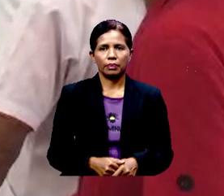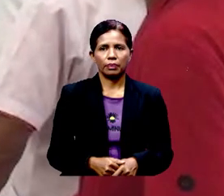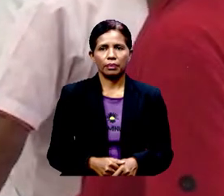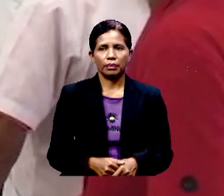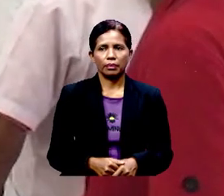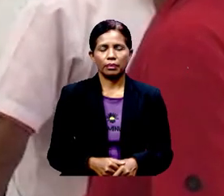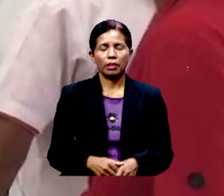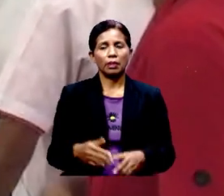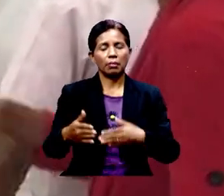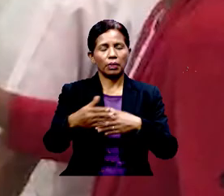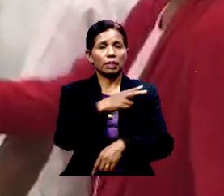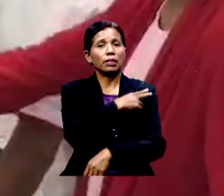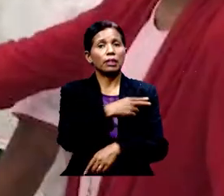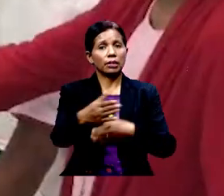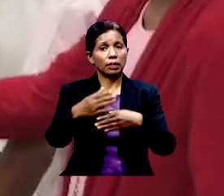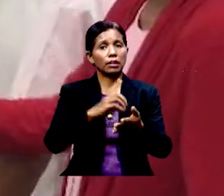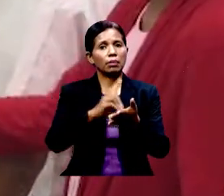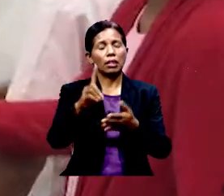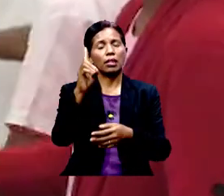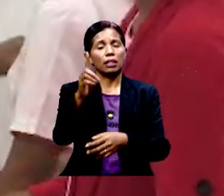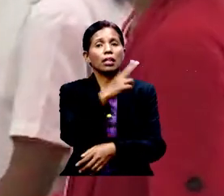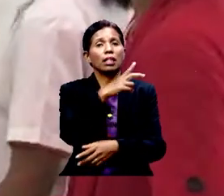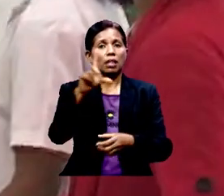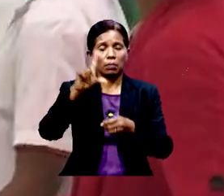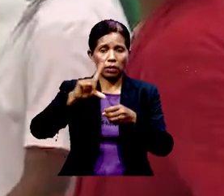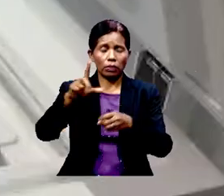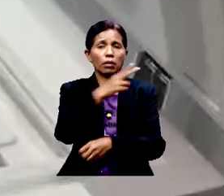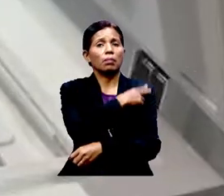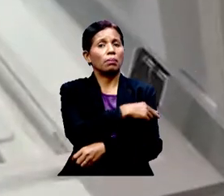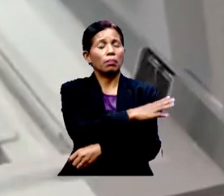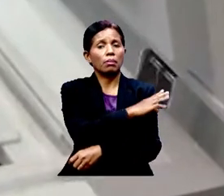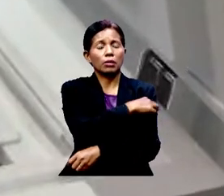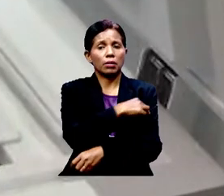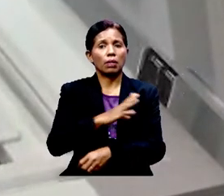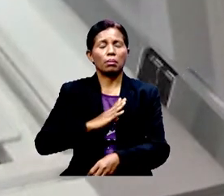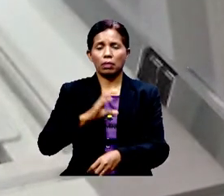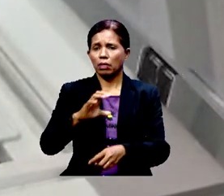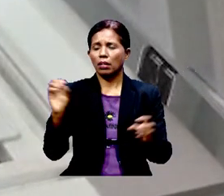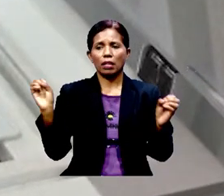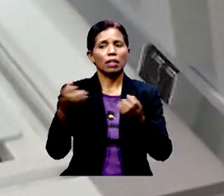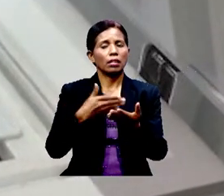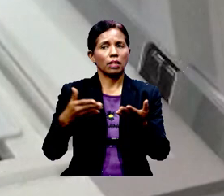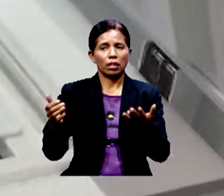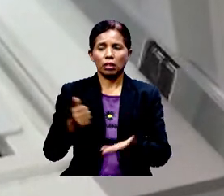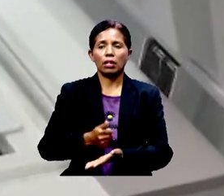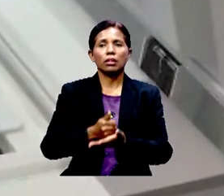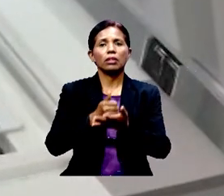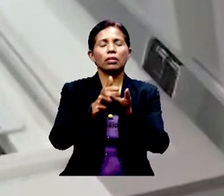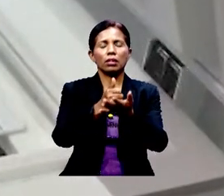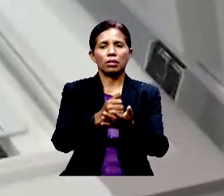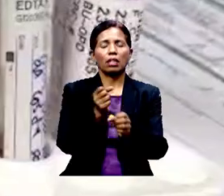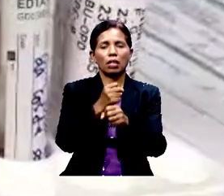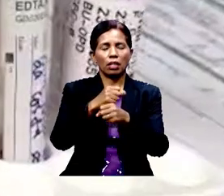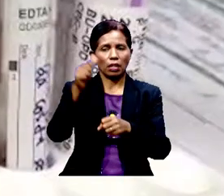Besi semana ideona laboratorio ma spitale zonale doar se menis pocau la ihe area gente ori facilita profesional sira halo analize